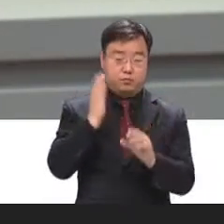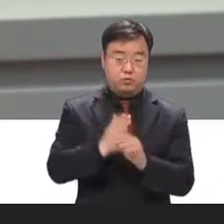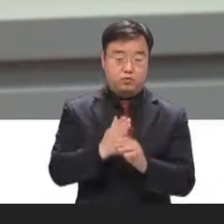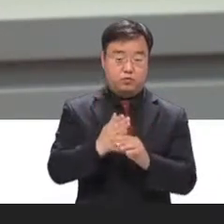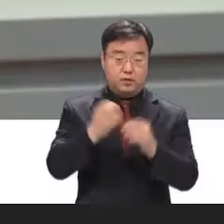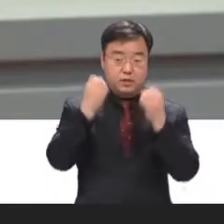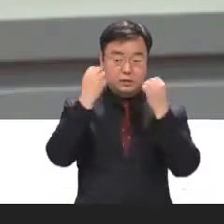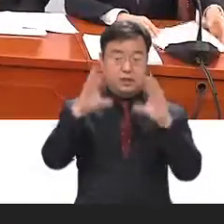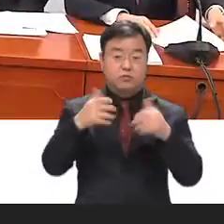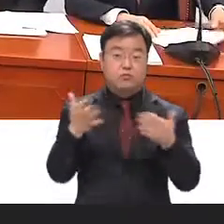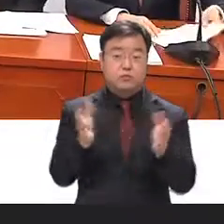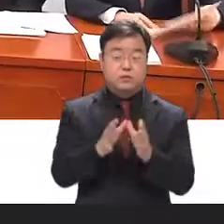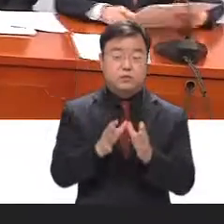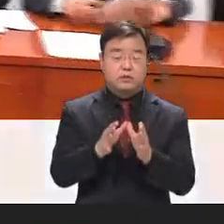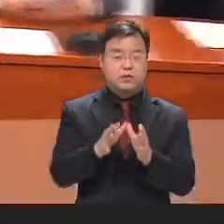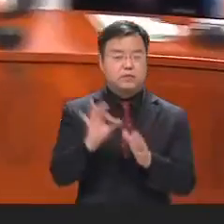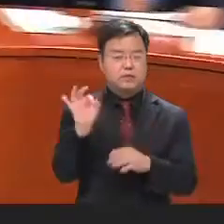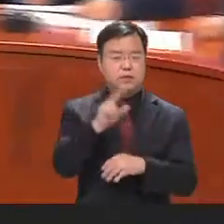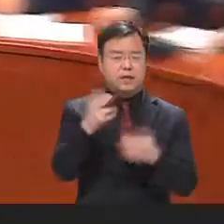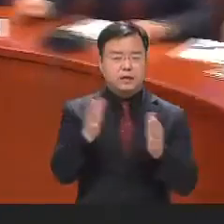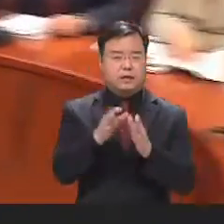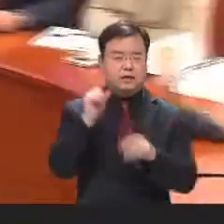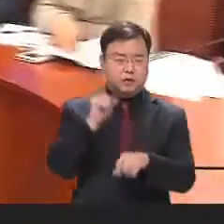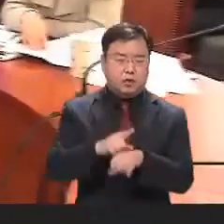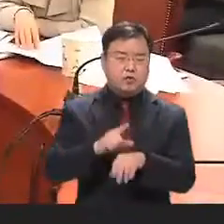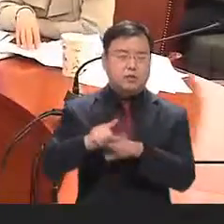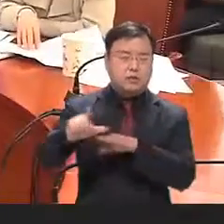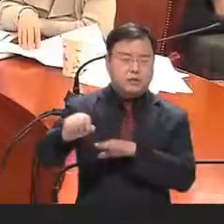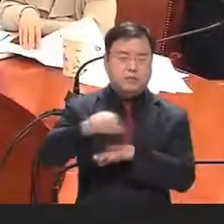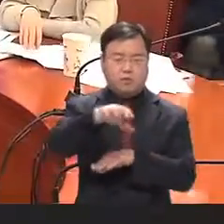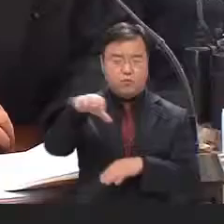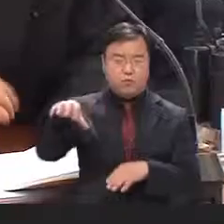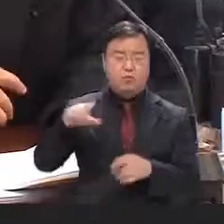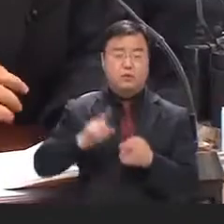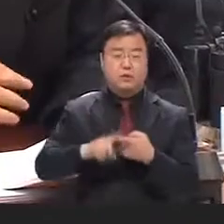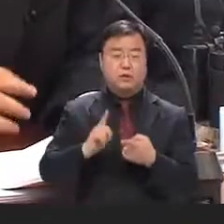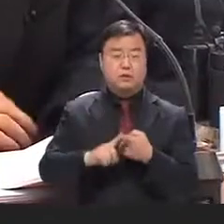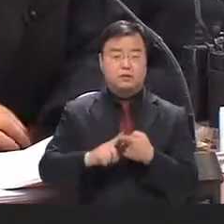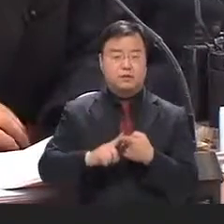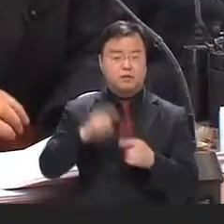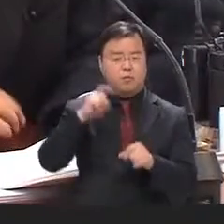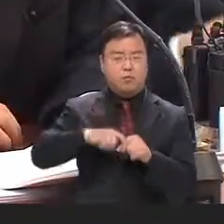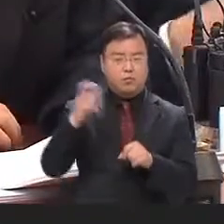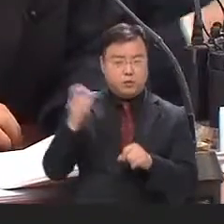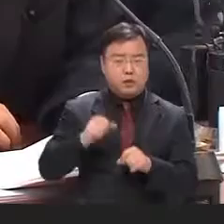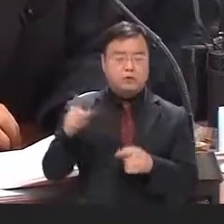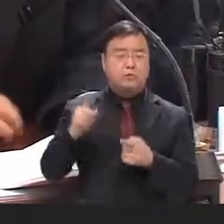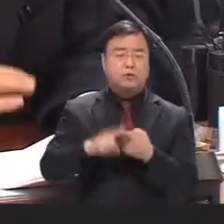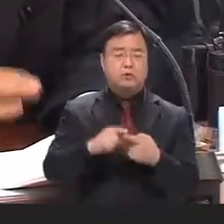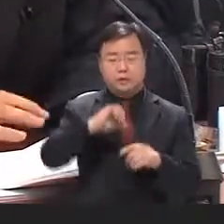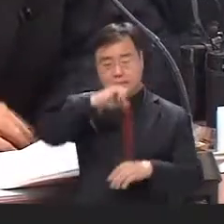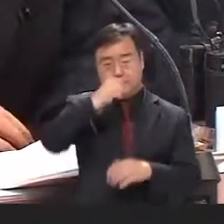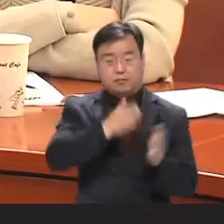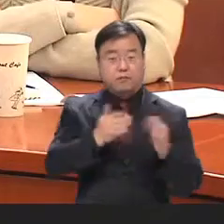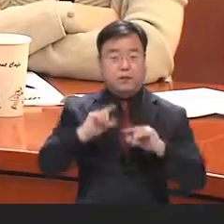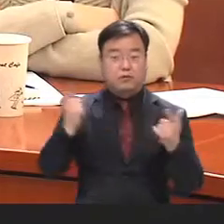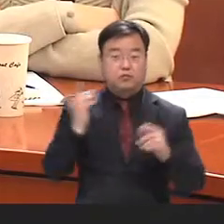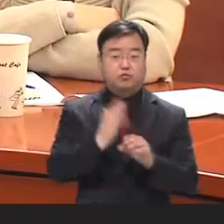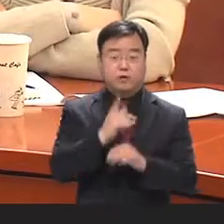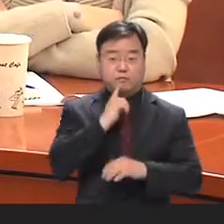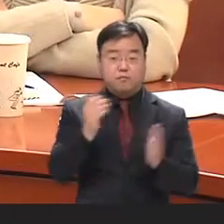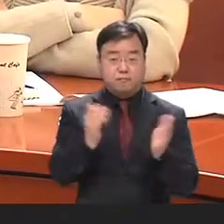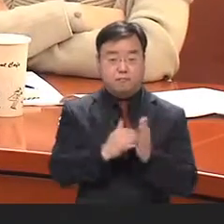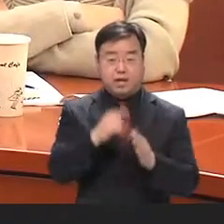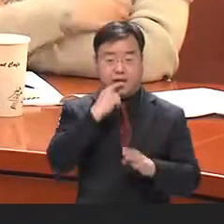진보 교육감 과 야당 성향 지방자치단체장이 고 위로 누리과정 예산을 편성하지 않고 있다 고 비난하고 있고 이 더불어 민주당은